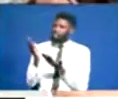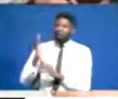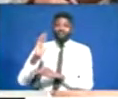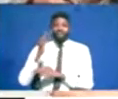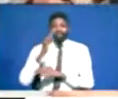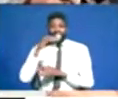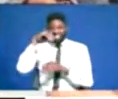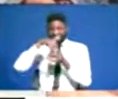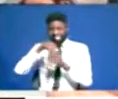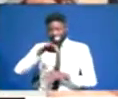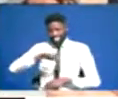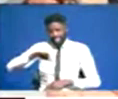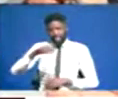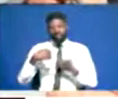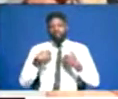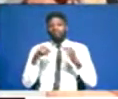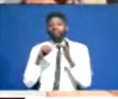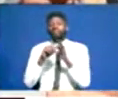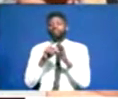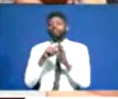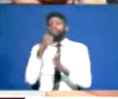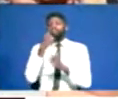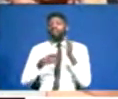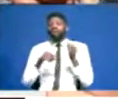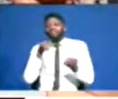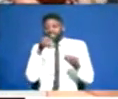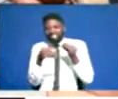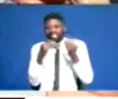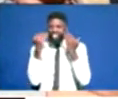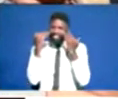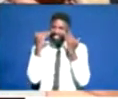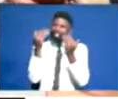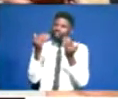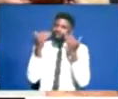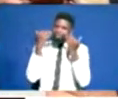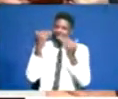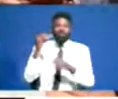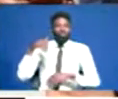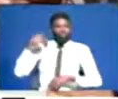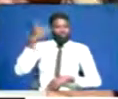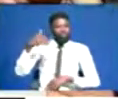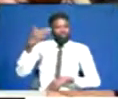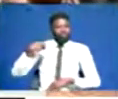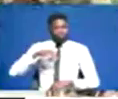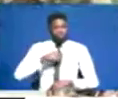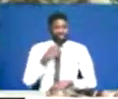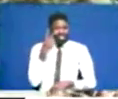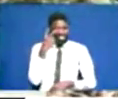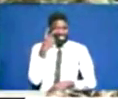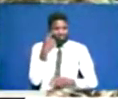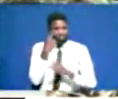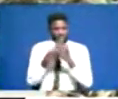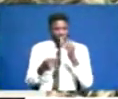shida ambayo ni afisi ambao wamekuwa wakionekana kila mara, na kwa hivyo tunashuku ya kwamba mtoto huyo